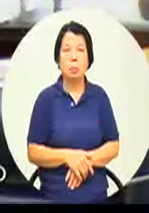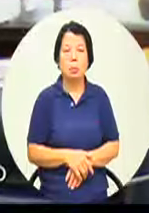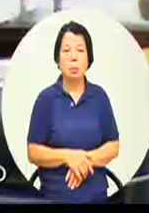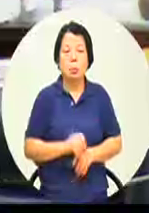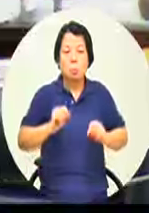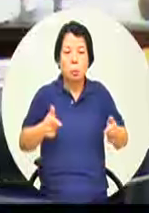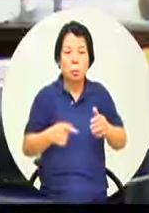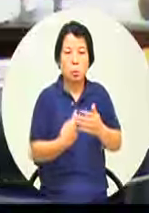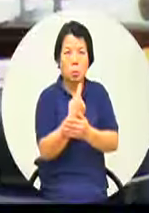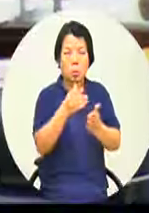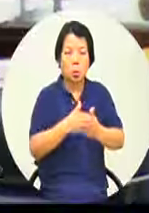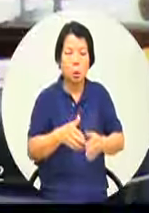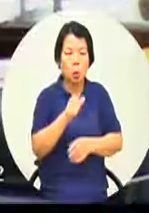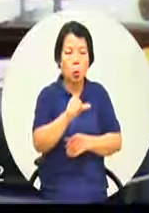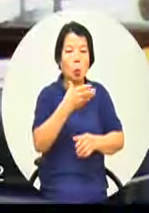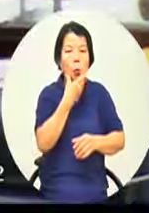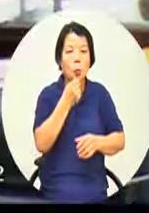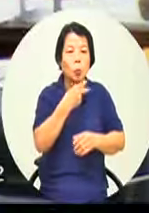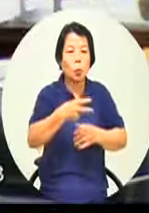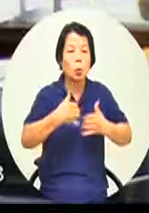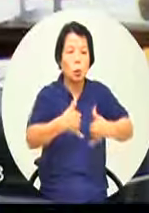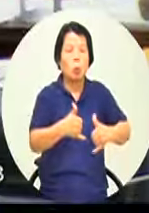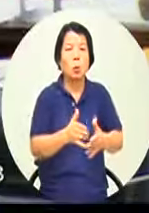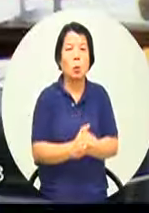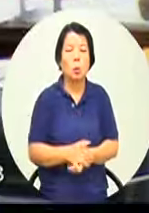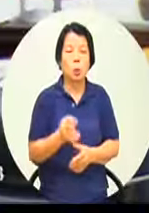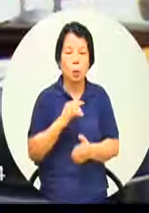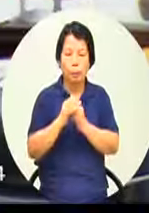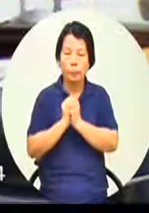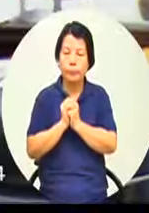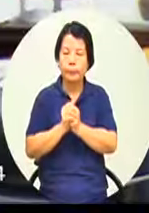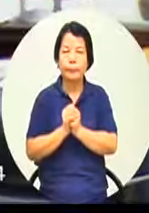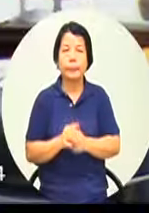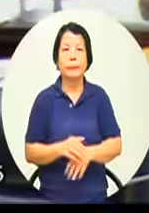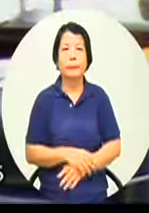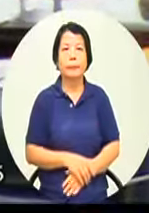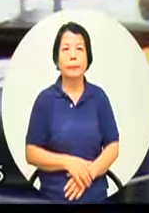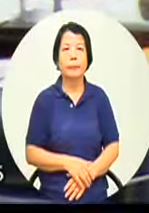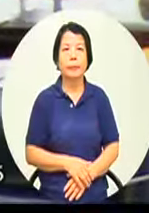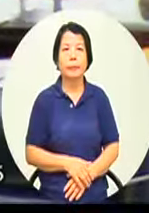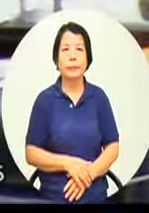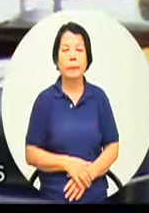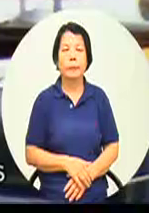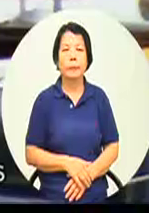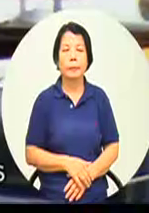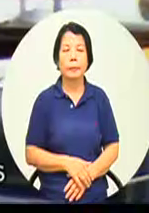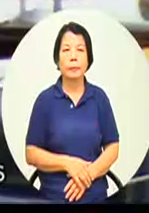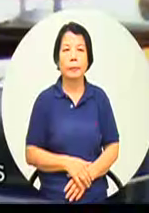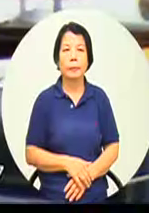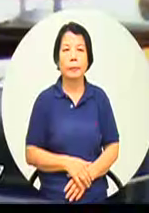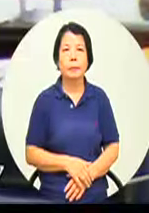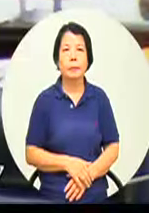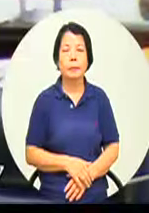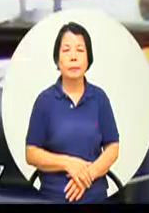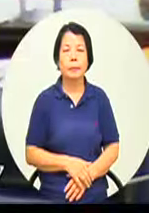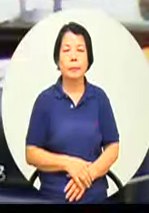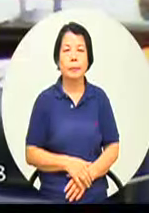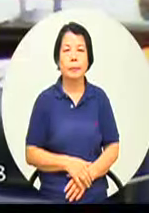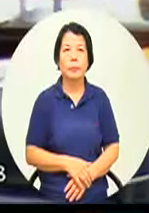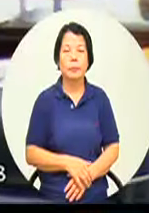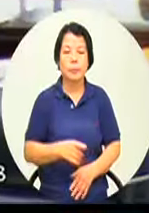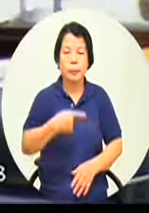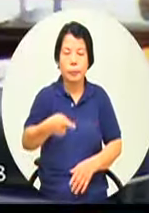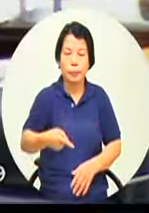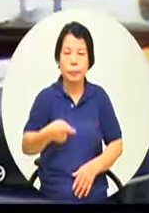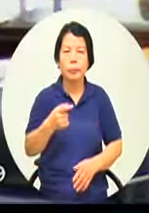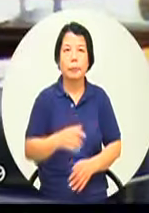刚才五福二路一条路的问题呢。好，这个要拜托一下。那再来就是我